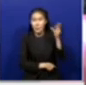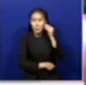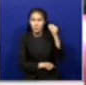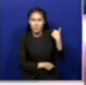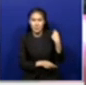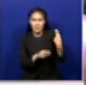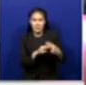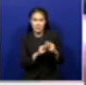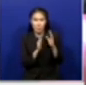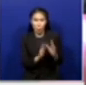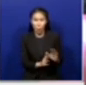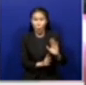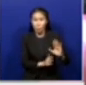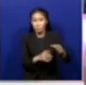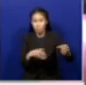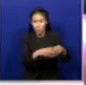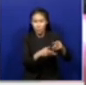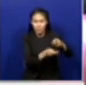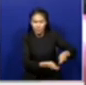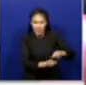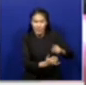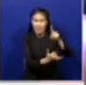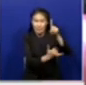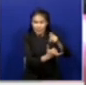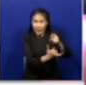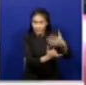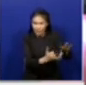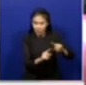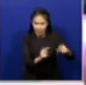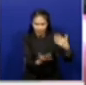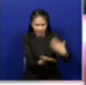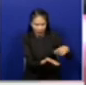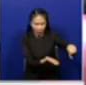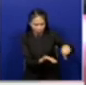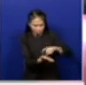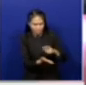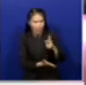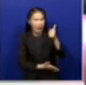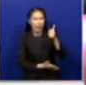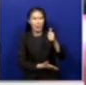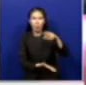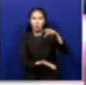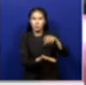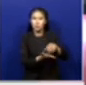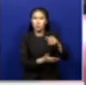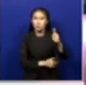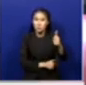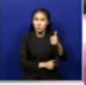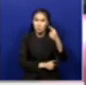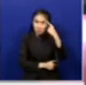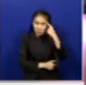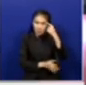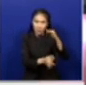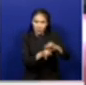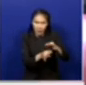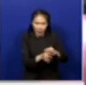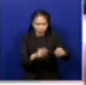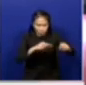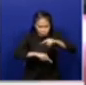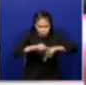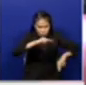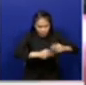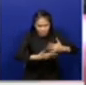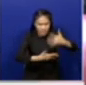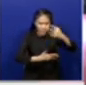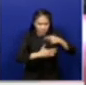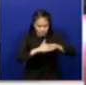ของเกษตรกรที่เสียชีวิตไปแล้วได้รับเงินเยียวยาอันนี้ยังดีที่ทางธนาคารตรวจสอบแล้วก็รับทราบ